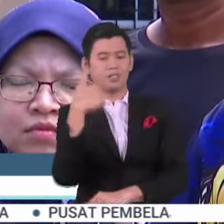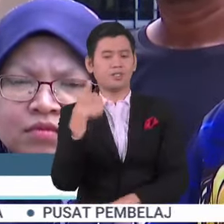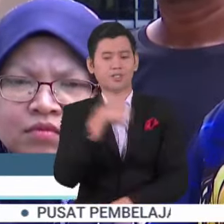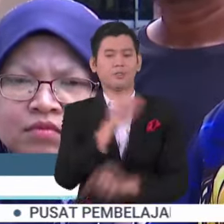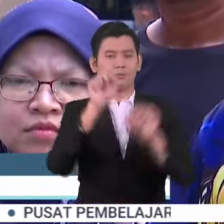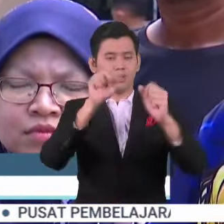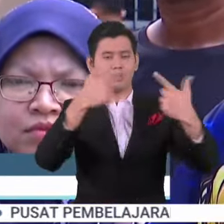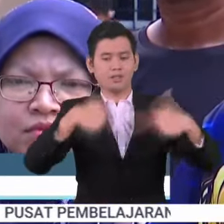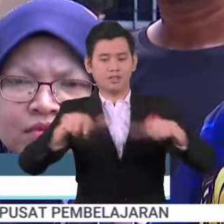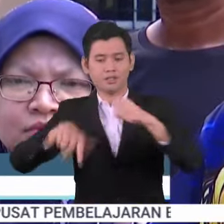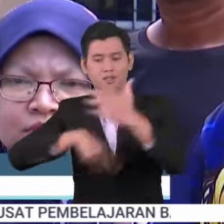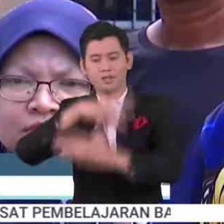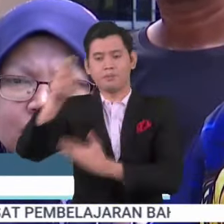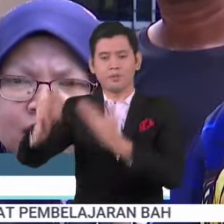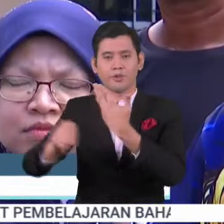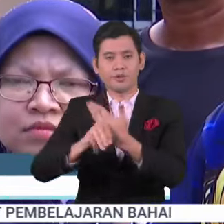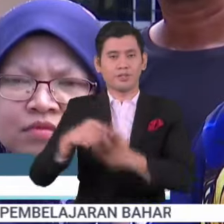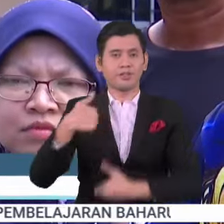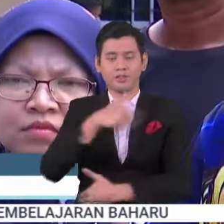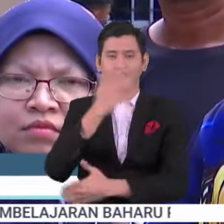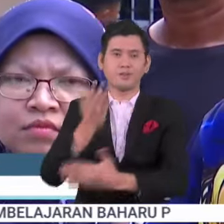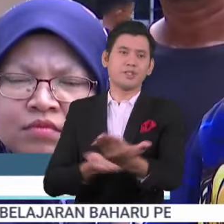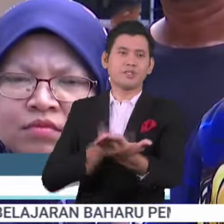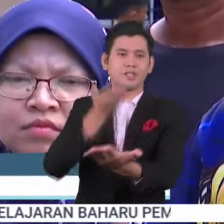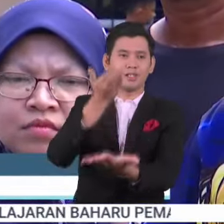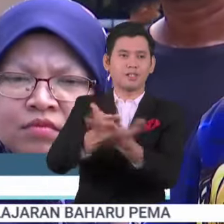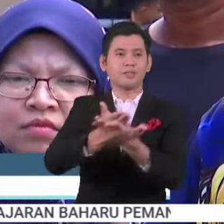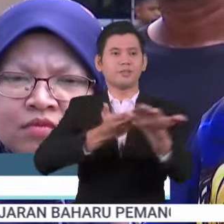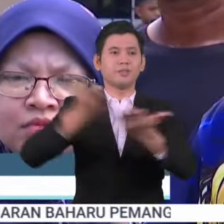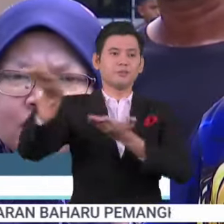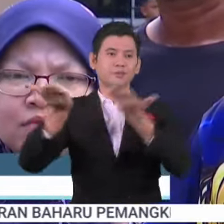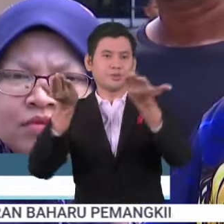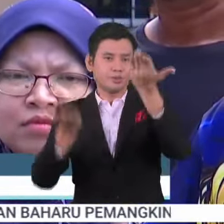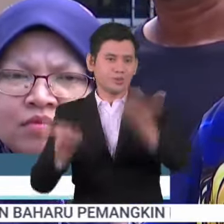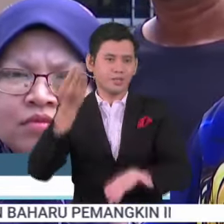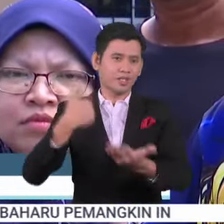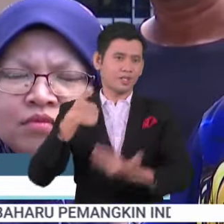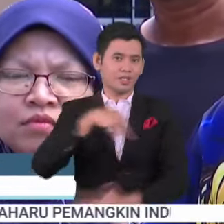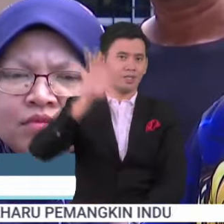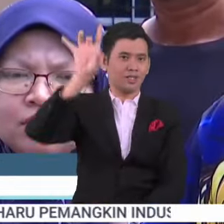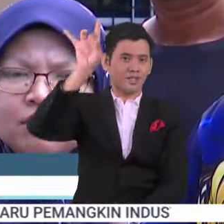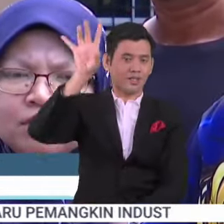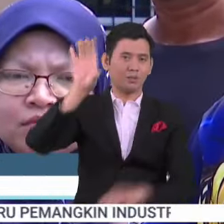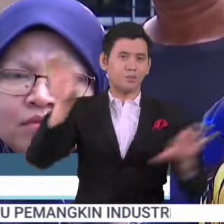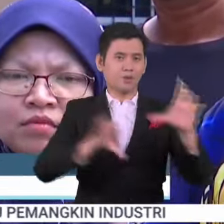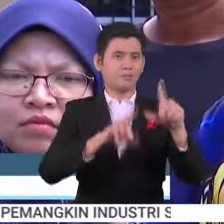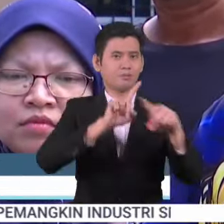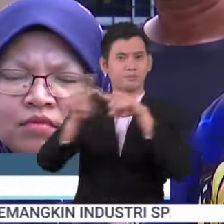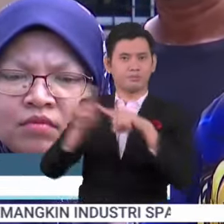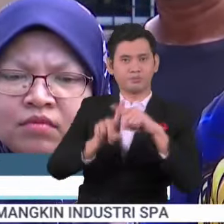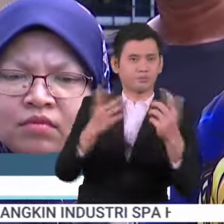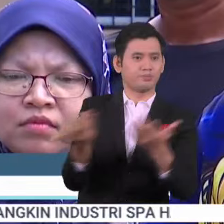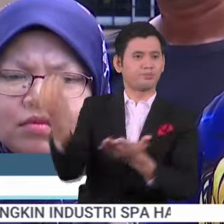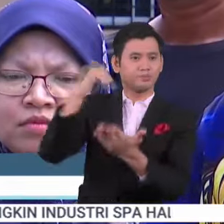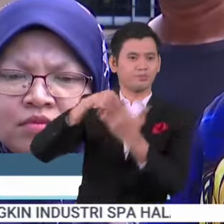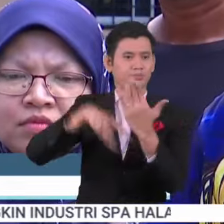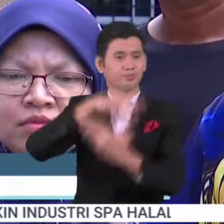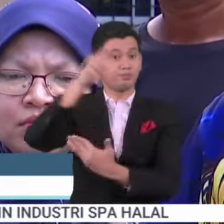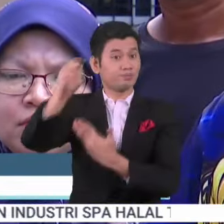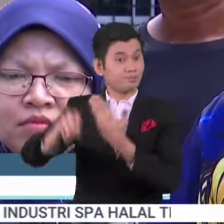program-program Dan kita pun bercadang mungkin insya-allah kita akan adakan berbagai beberapa program